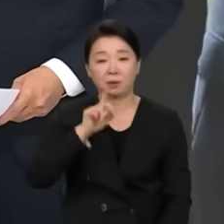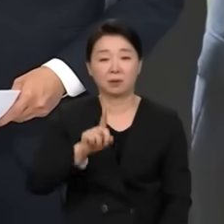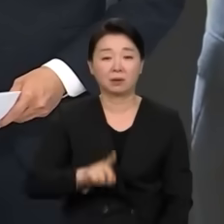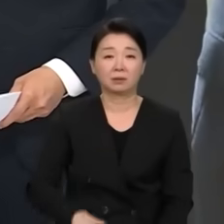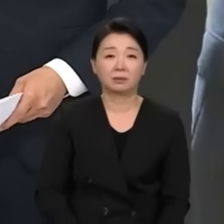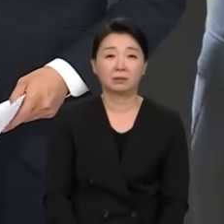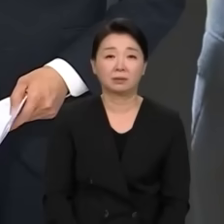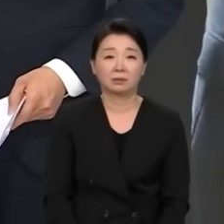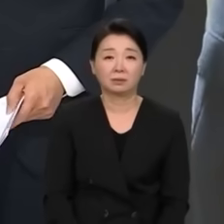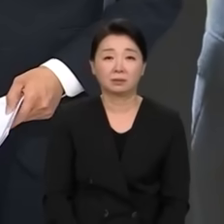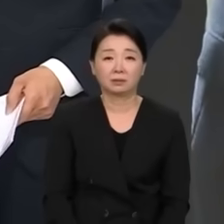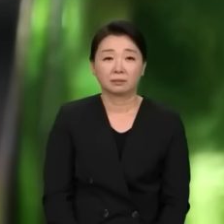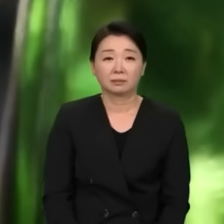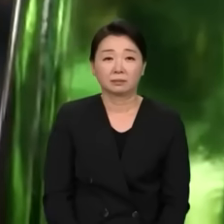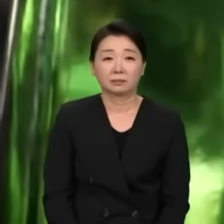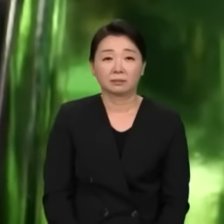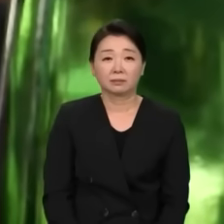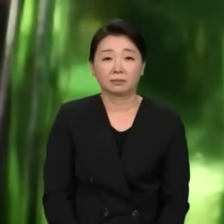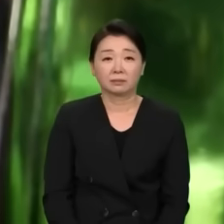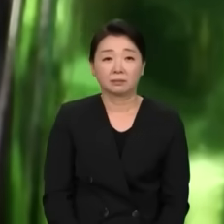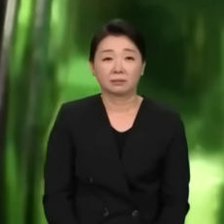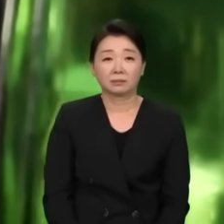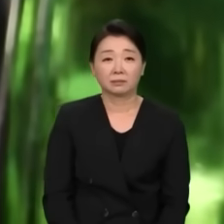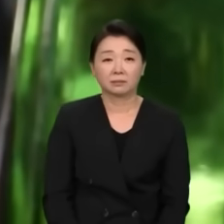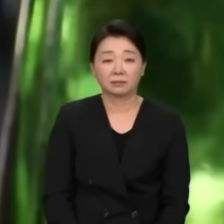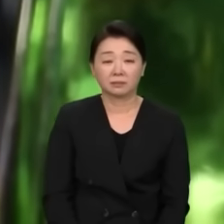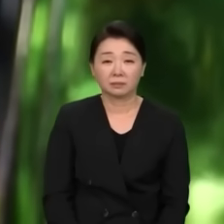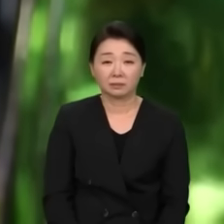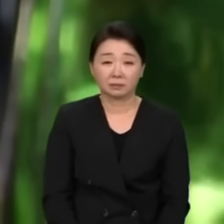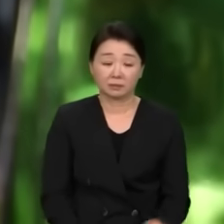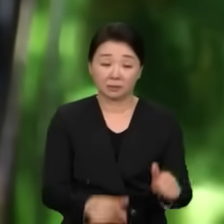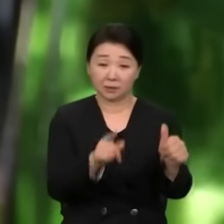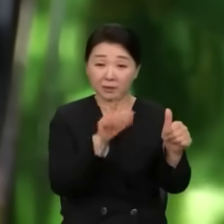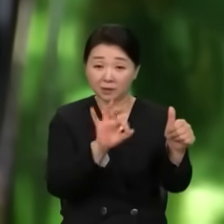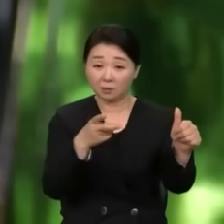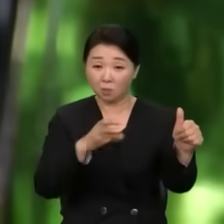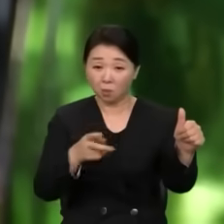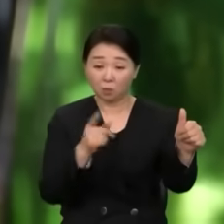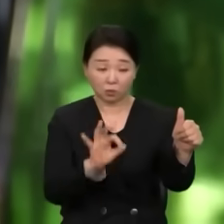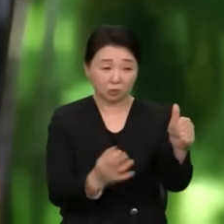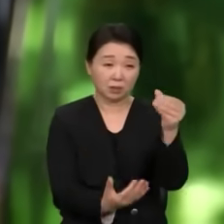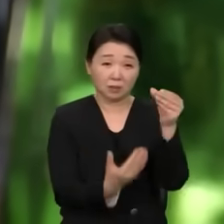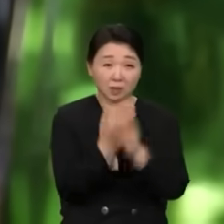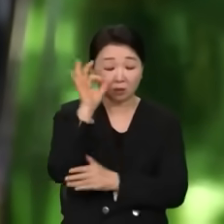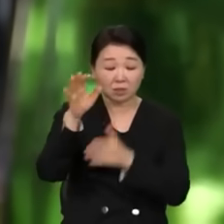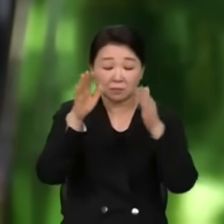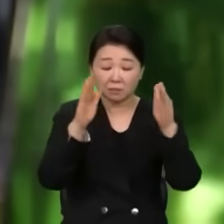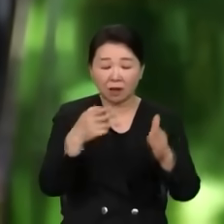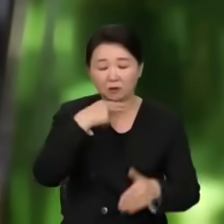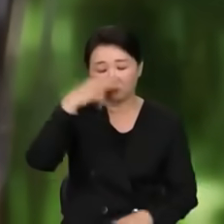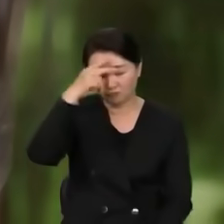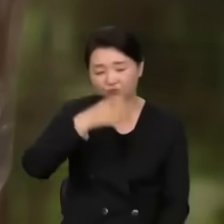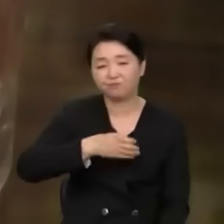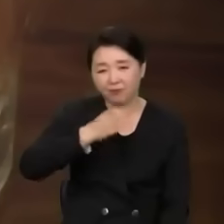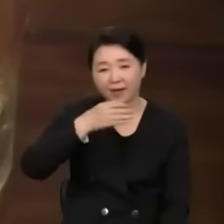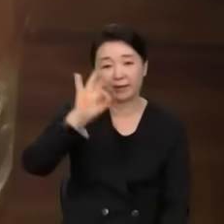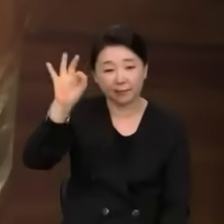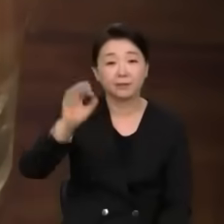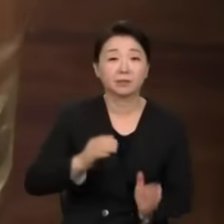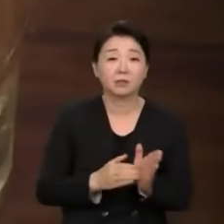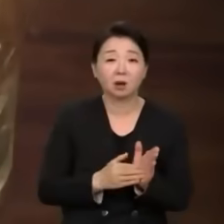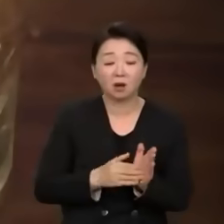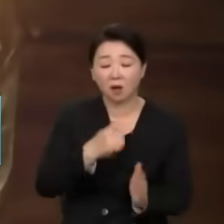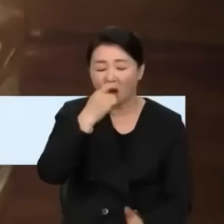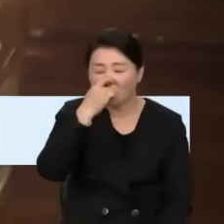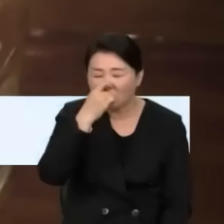기자가 취재했습니다 가수 김호중 씨는 사고 10일만에 술을 마셨다는 걸 인정했습니다 소주